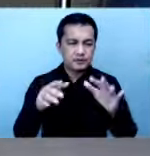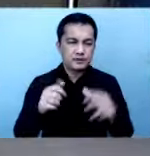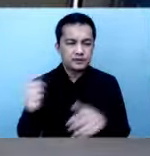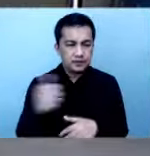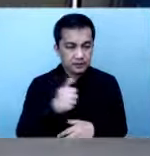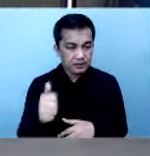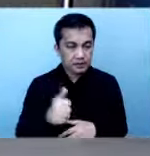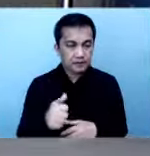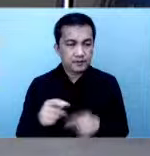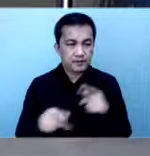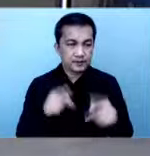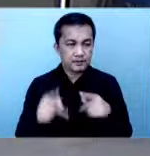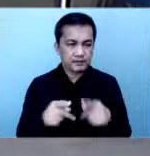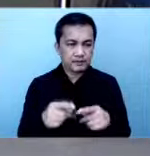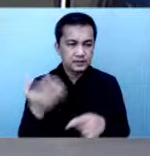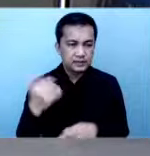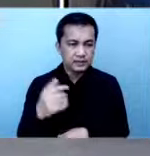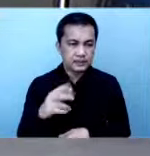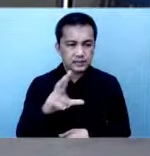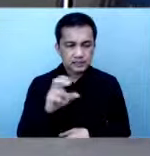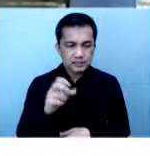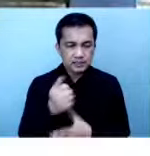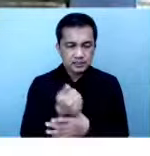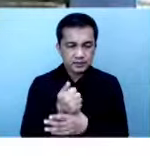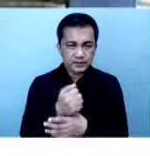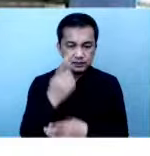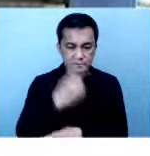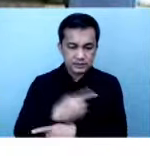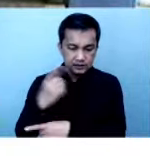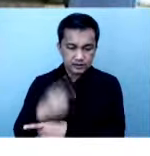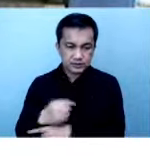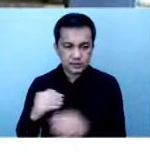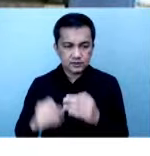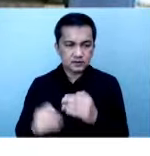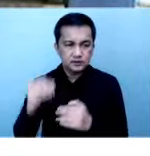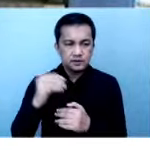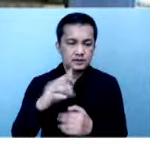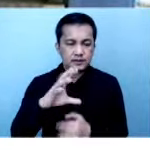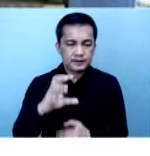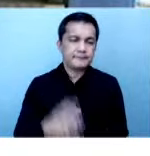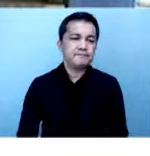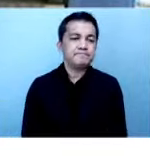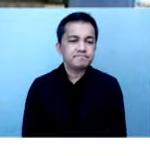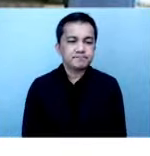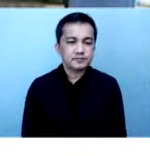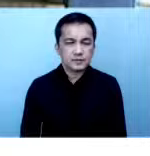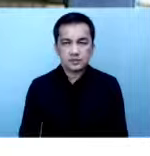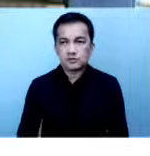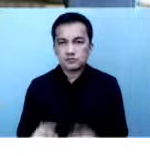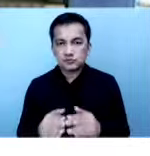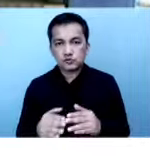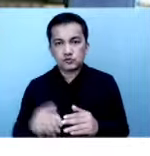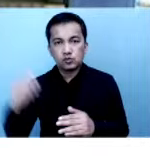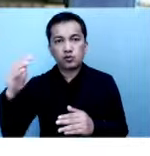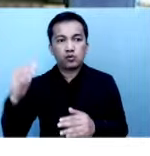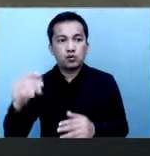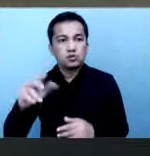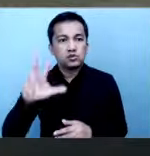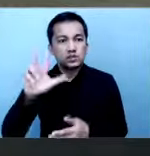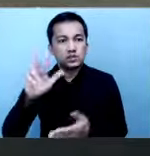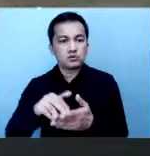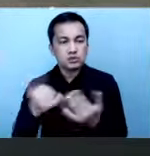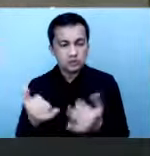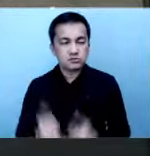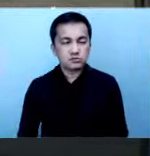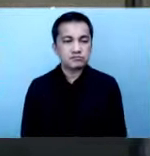Ang dating 300 average daily passenger umakyat na sa 500 hanggang 3,000 pasahero ngayon.